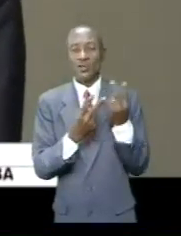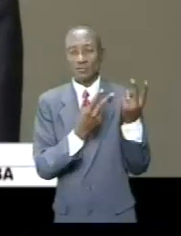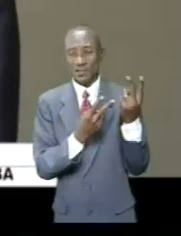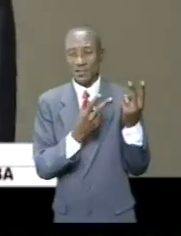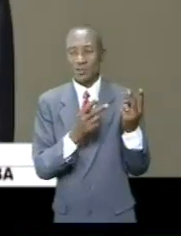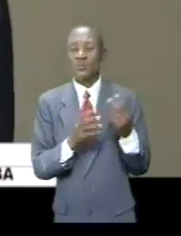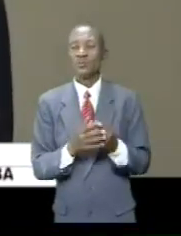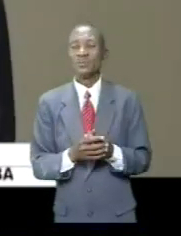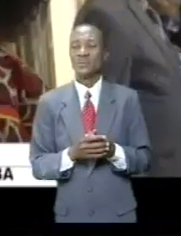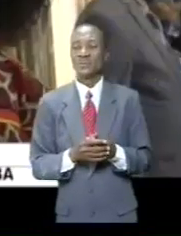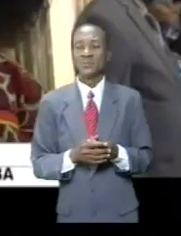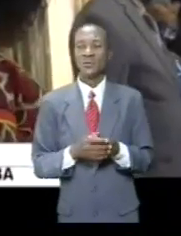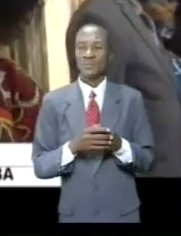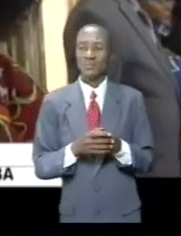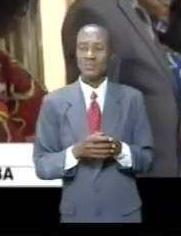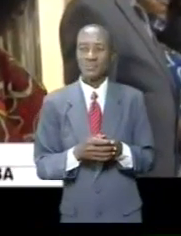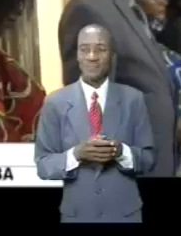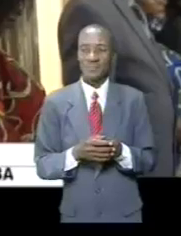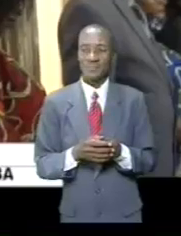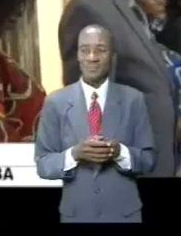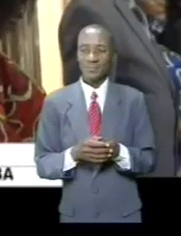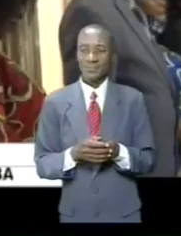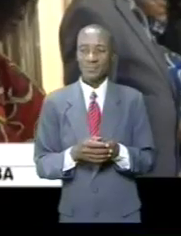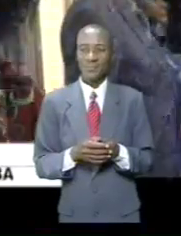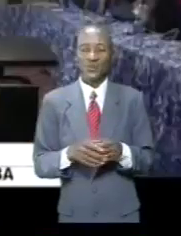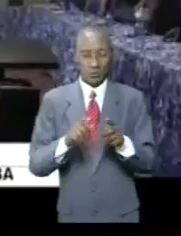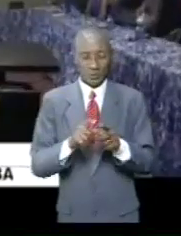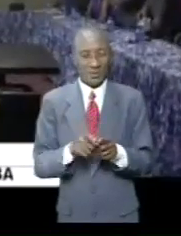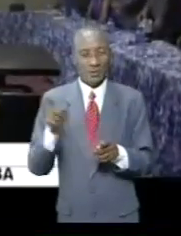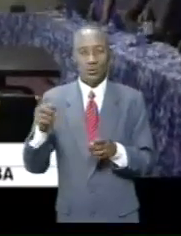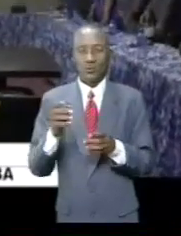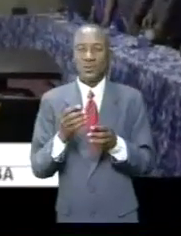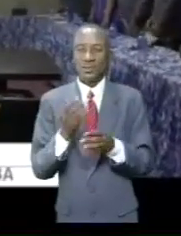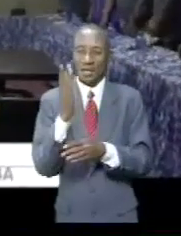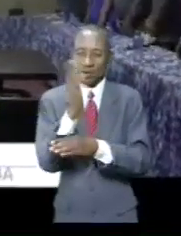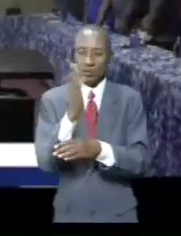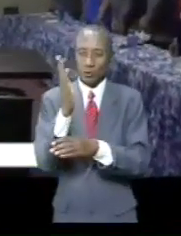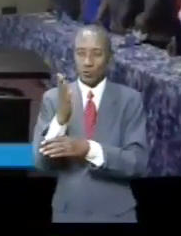également donné séance tenant quelques directives pour la bonne